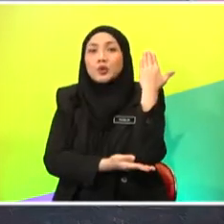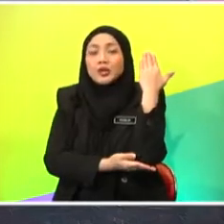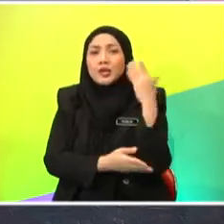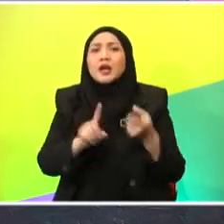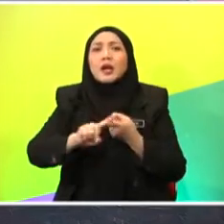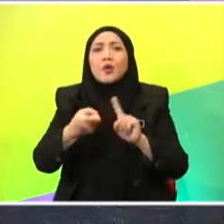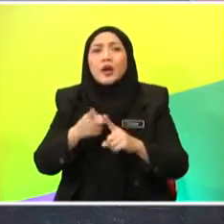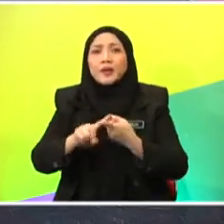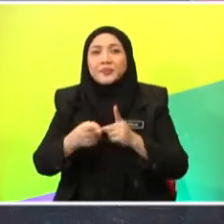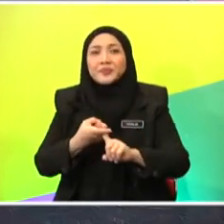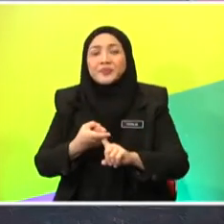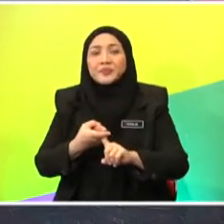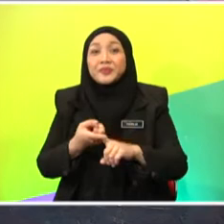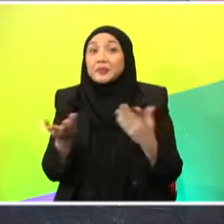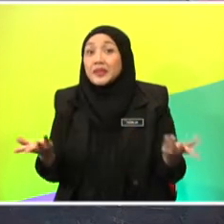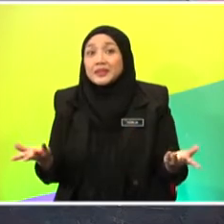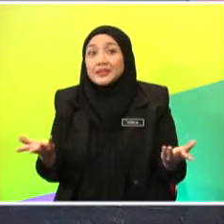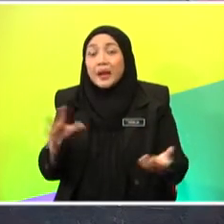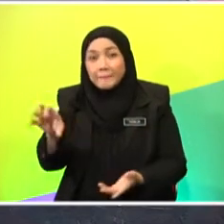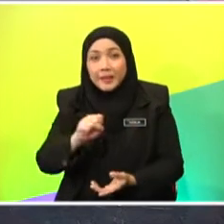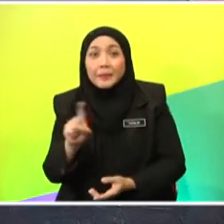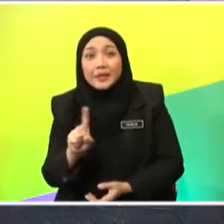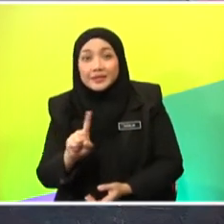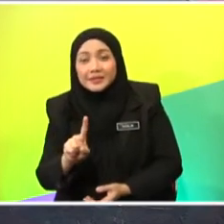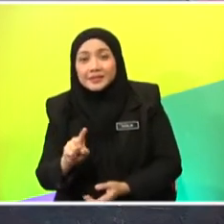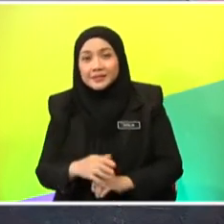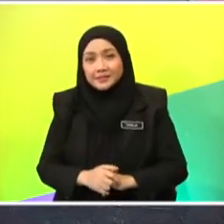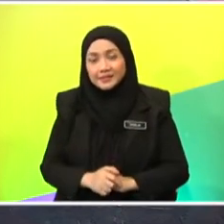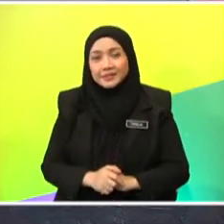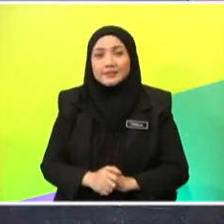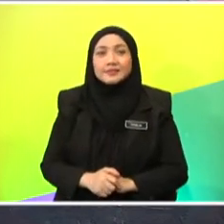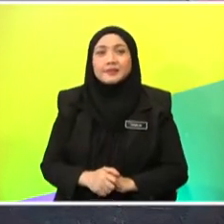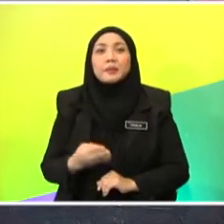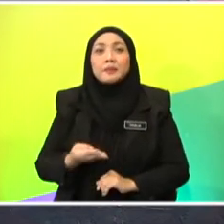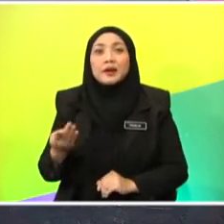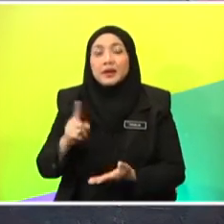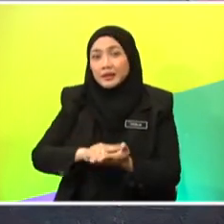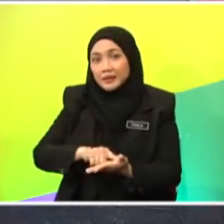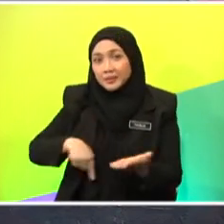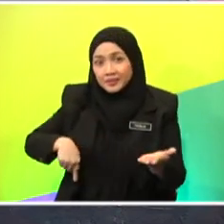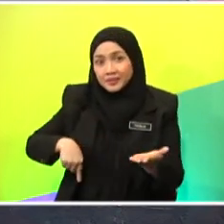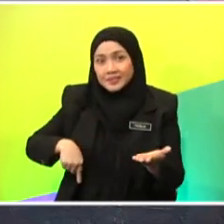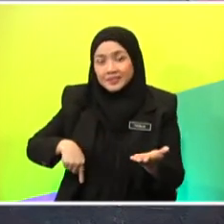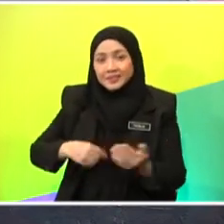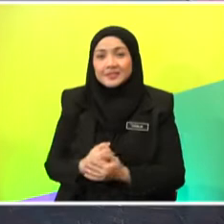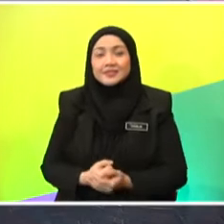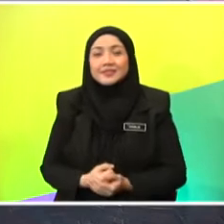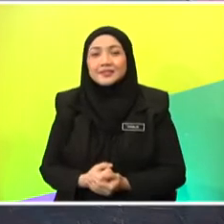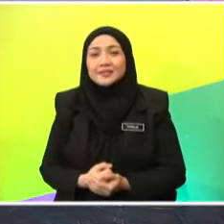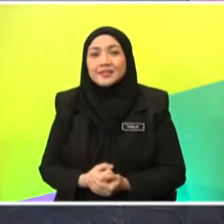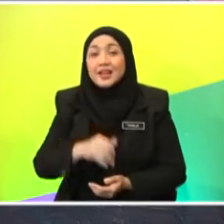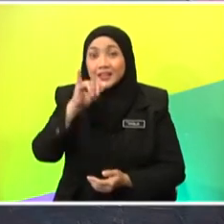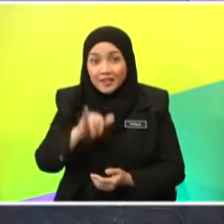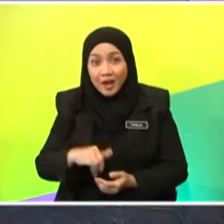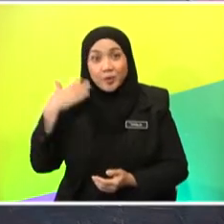Oke saya dengar Oke deh sebuah saya MB Iya namanya tuh yang bunyi